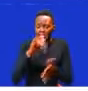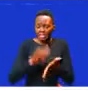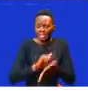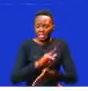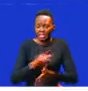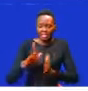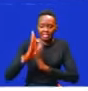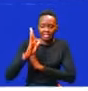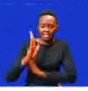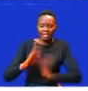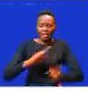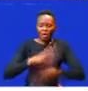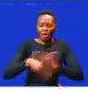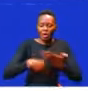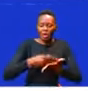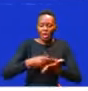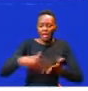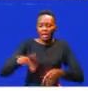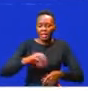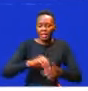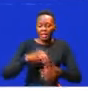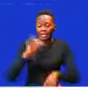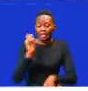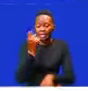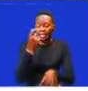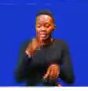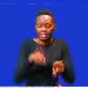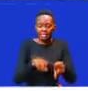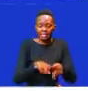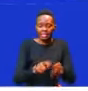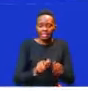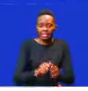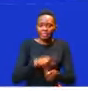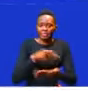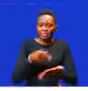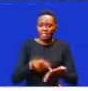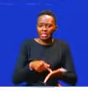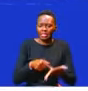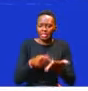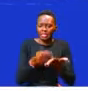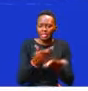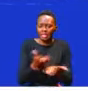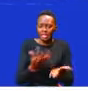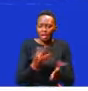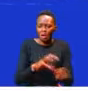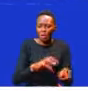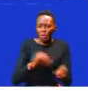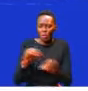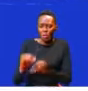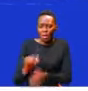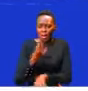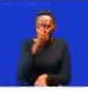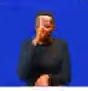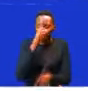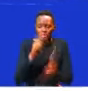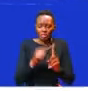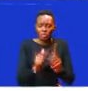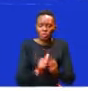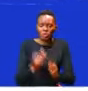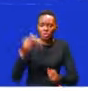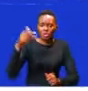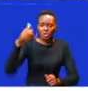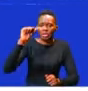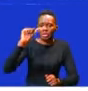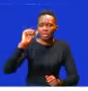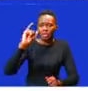usalama popote katika Kenya, na hii swala ya kupeleka watu kule Haiti ama Haiti